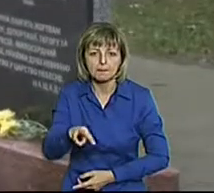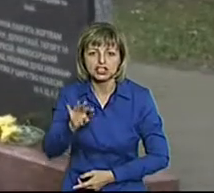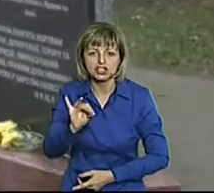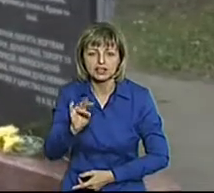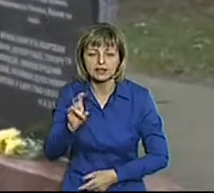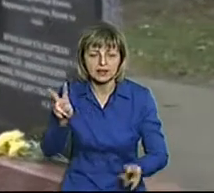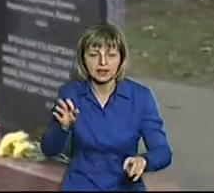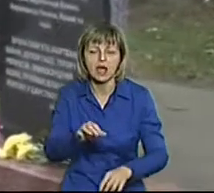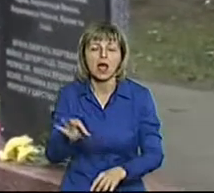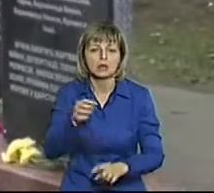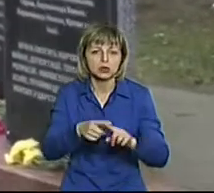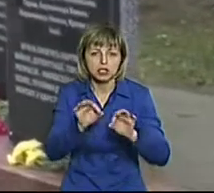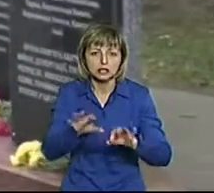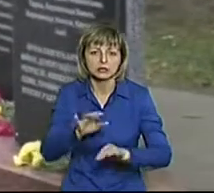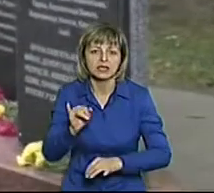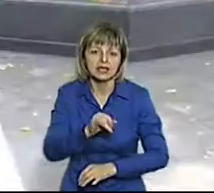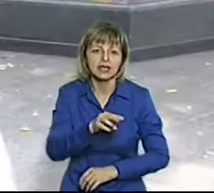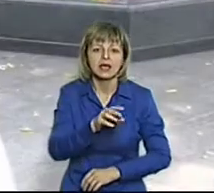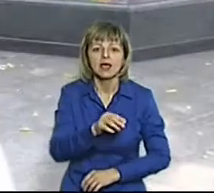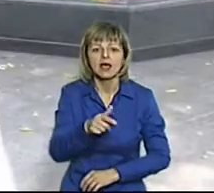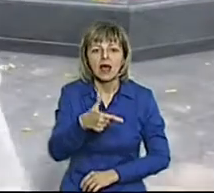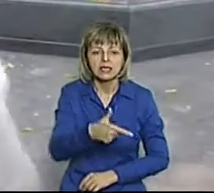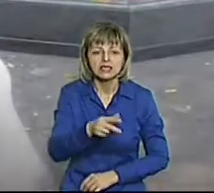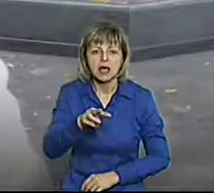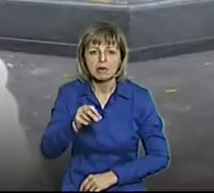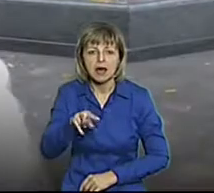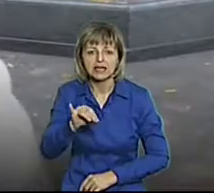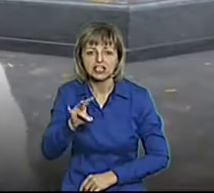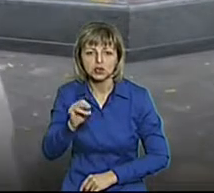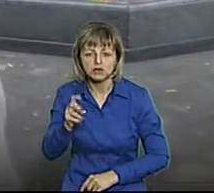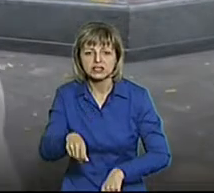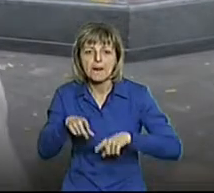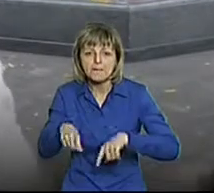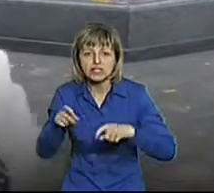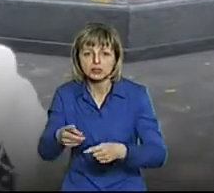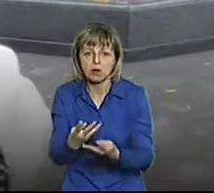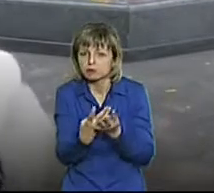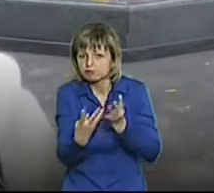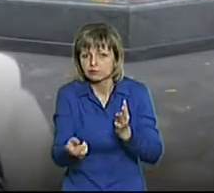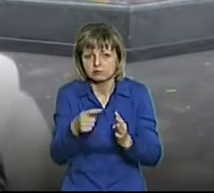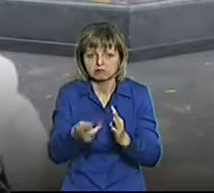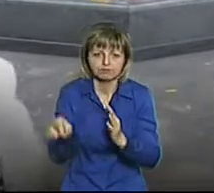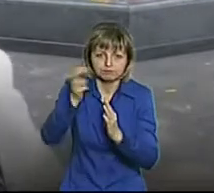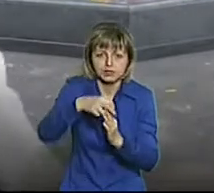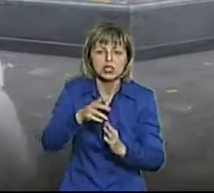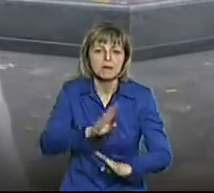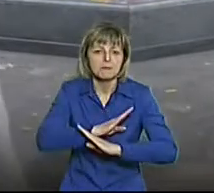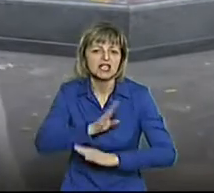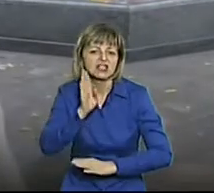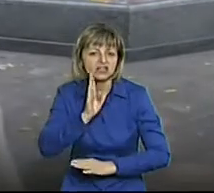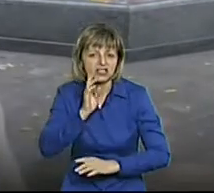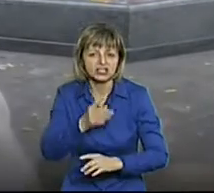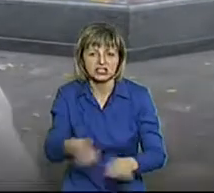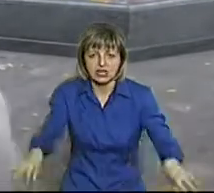спогадами поділилася холмщанка Галина Малиновська. Біжимо. На паркані жінка висить мертва і клунок